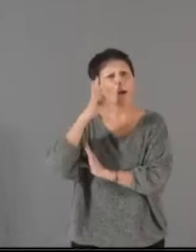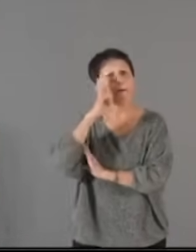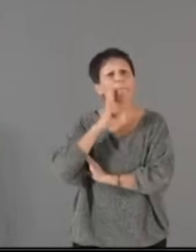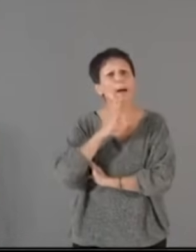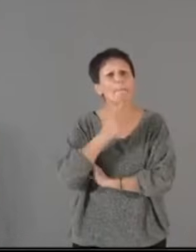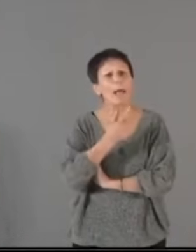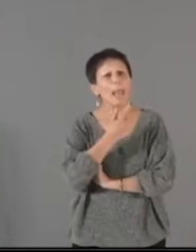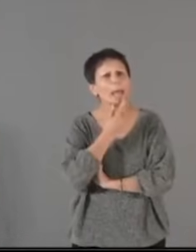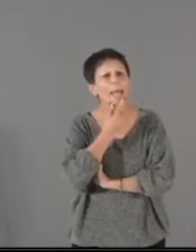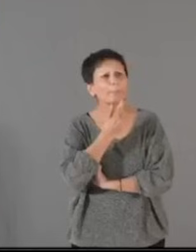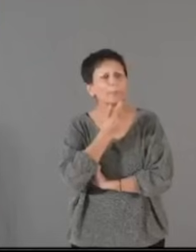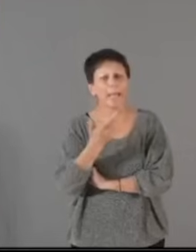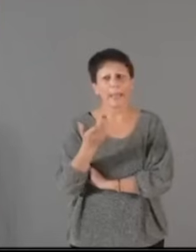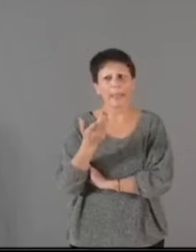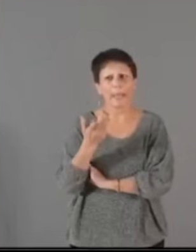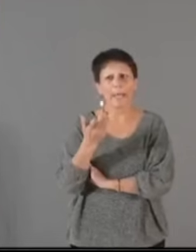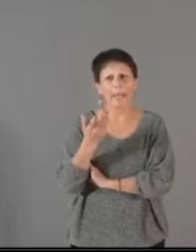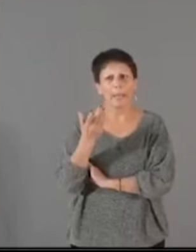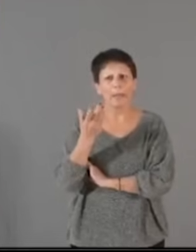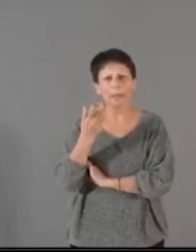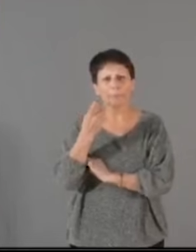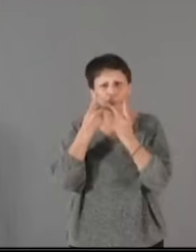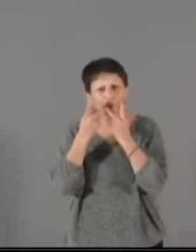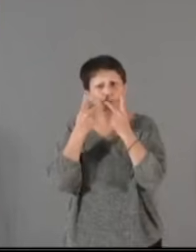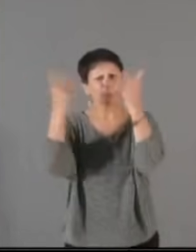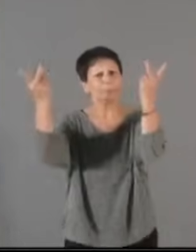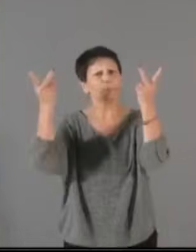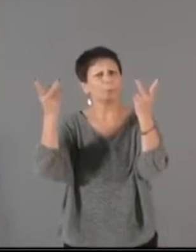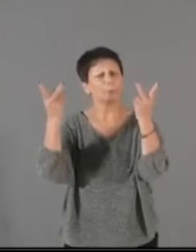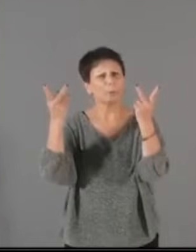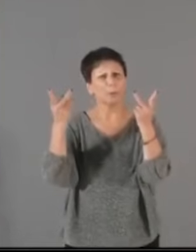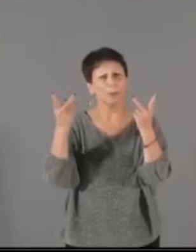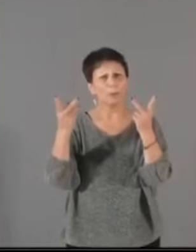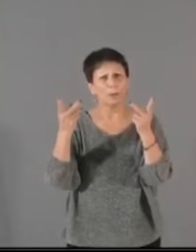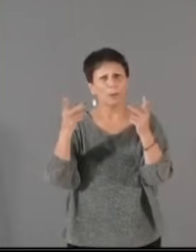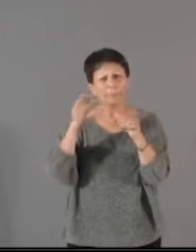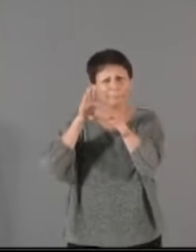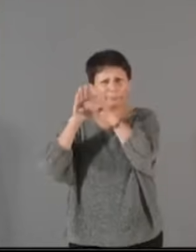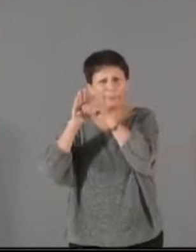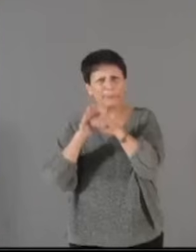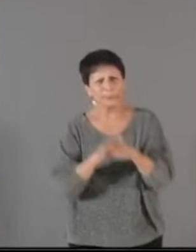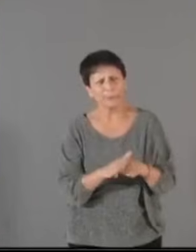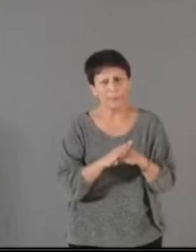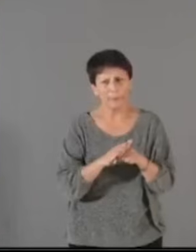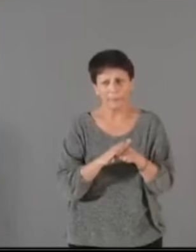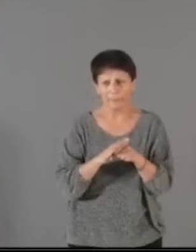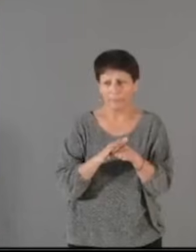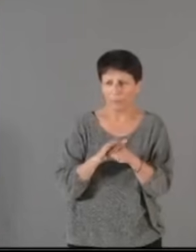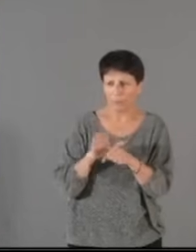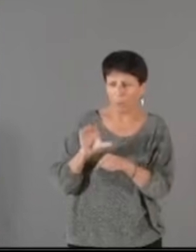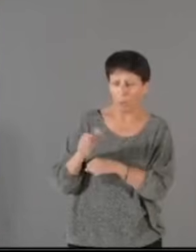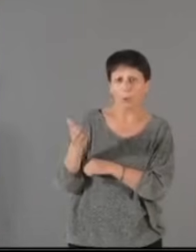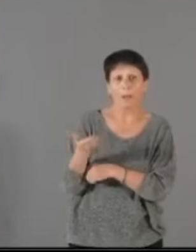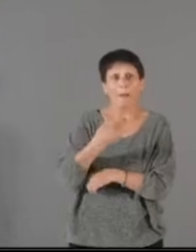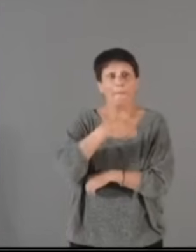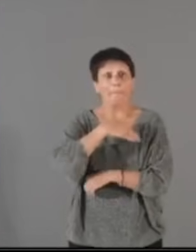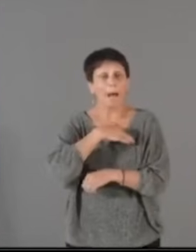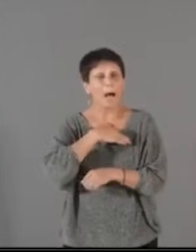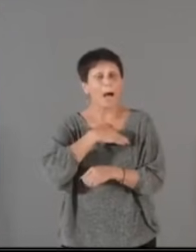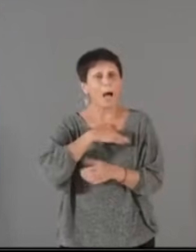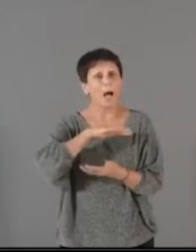lesbiennes dénoncer une véritable discrimination dont elles seraient victimes par des associations de